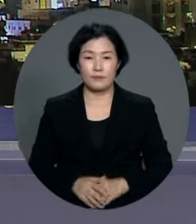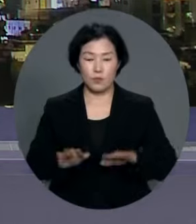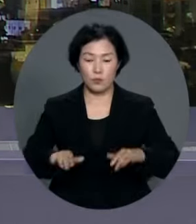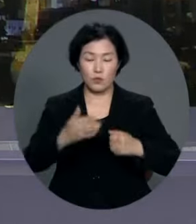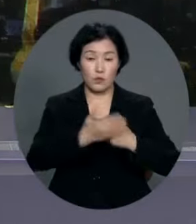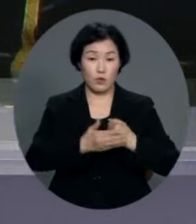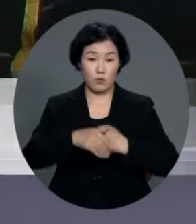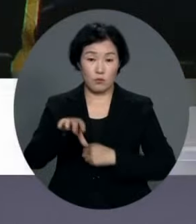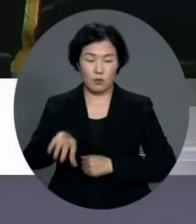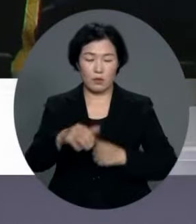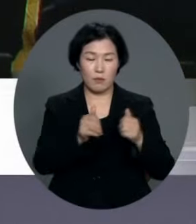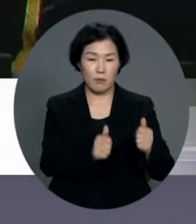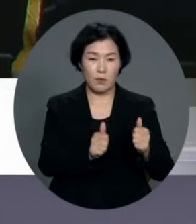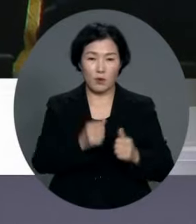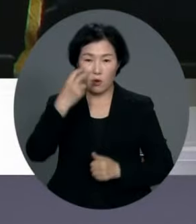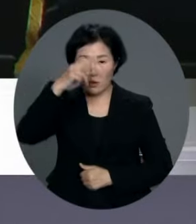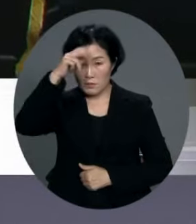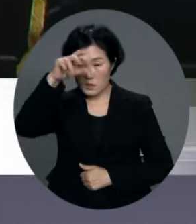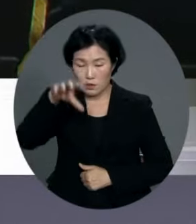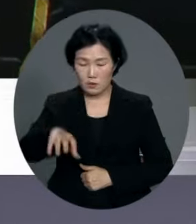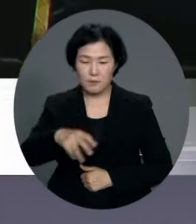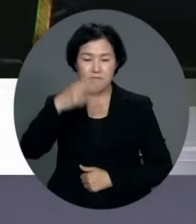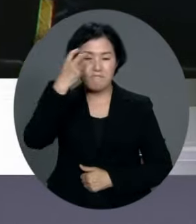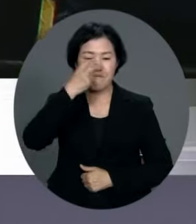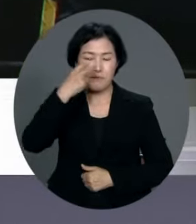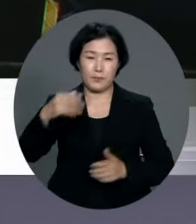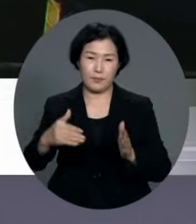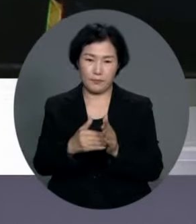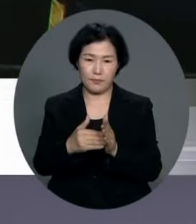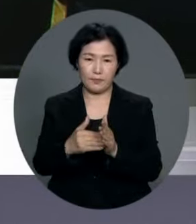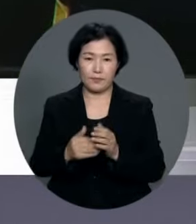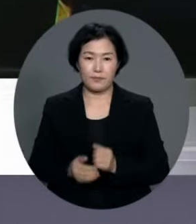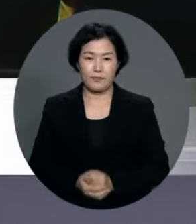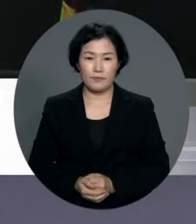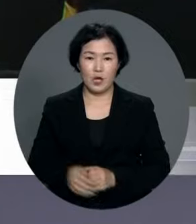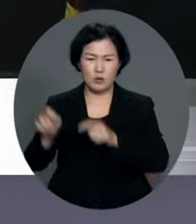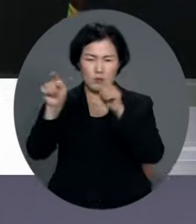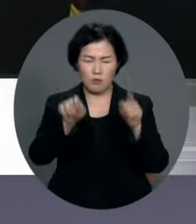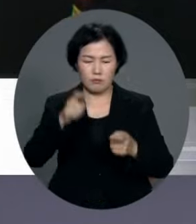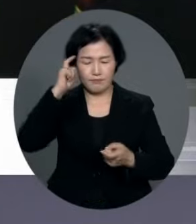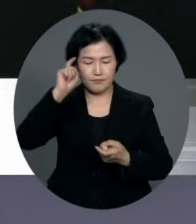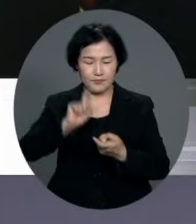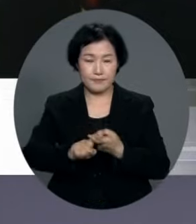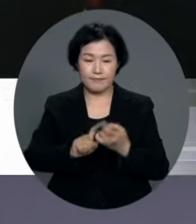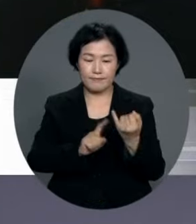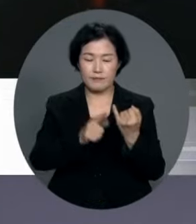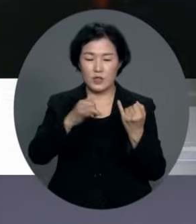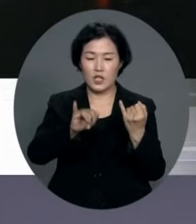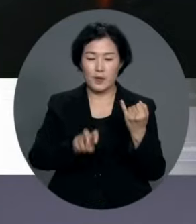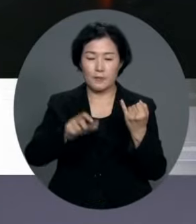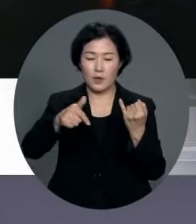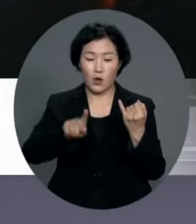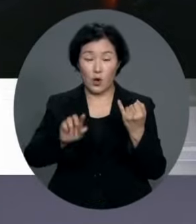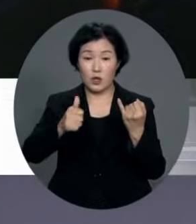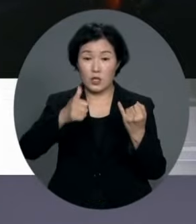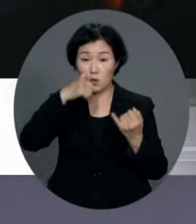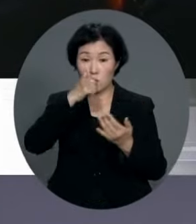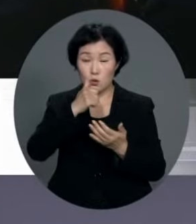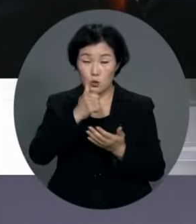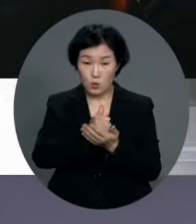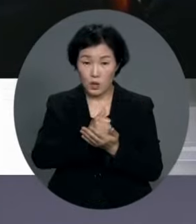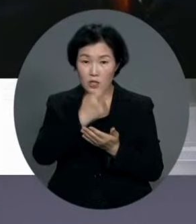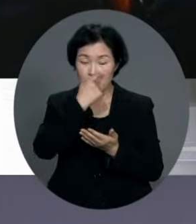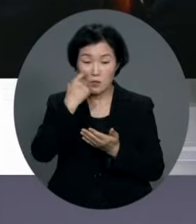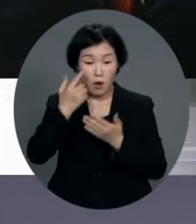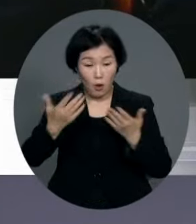오늘 대구에서는 법원과 검찰에 대한 국정감사가 있었는데요. 전국적 이슈인 김건희 여사 불기소에 대한 성토가